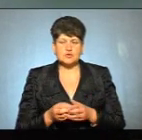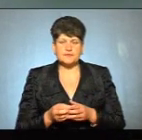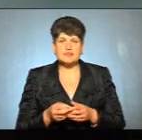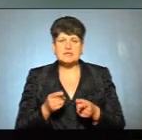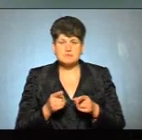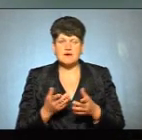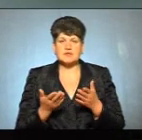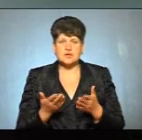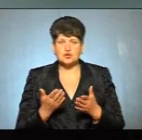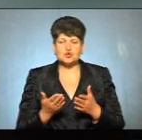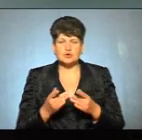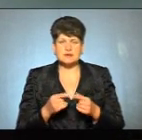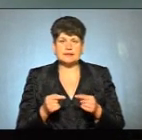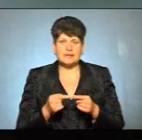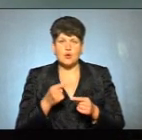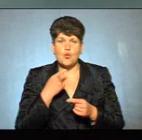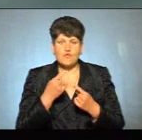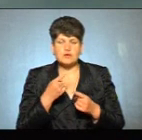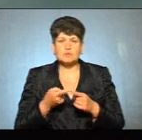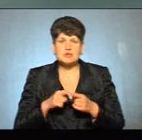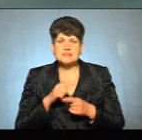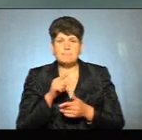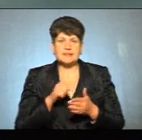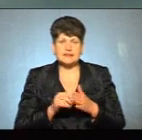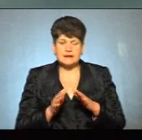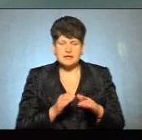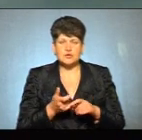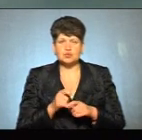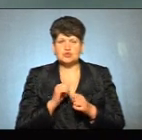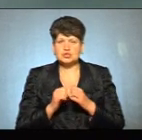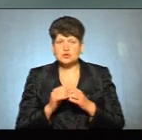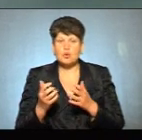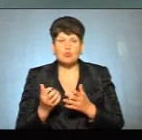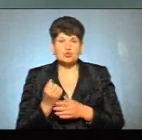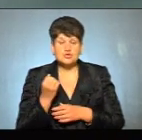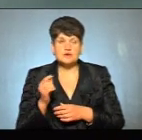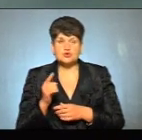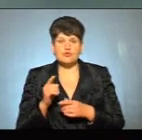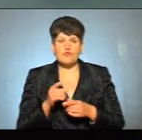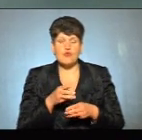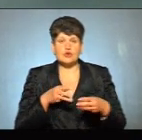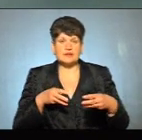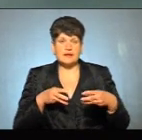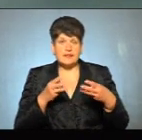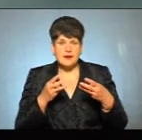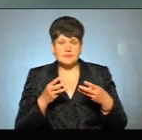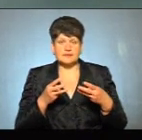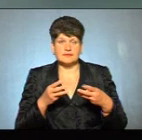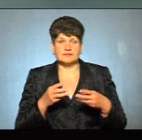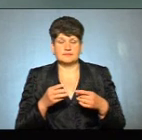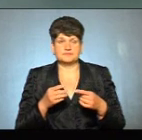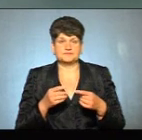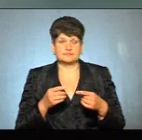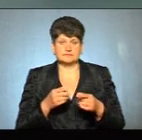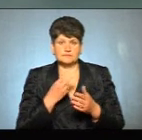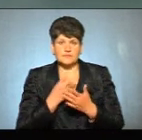насправді, якщо так говорити про це питання, то дуже часто виходить, що онлайн-трансляції в віддалені села – це поняття,